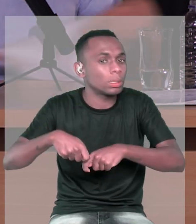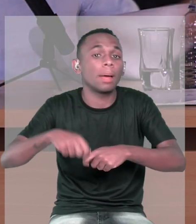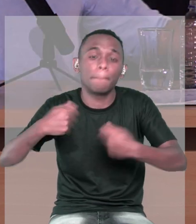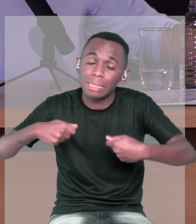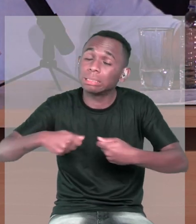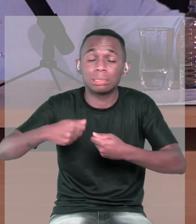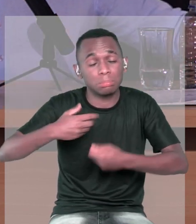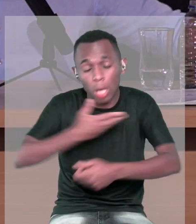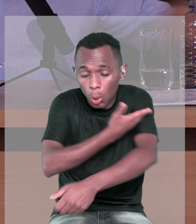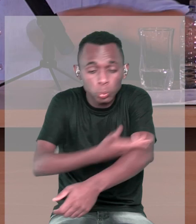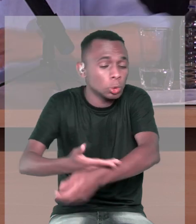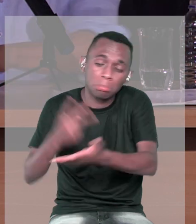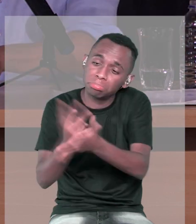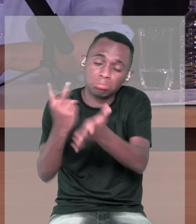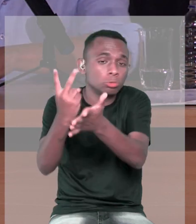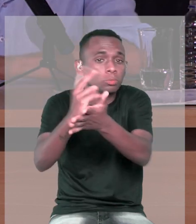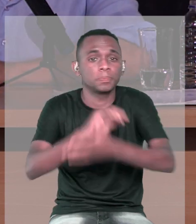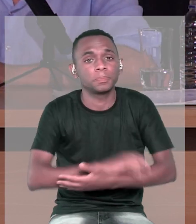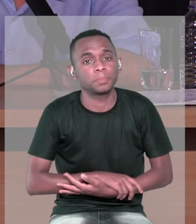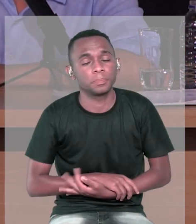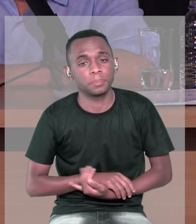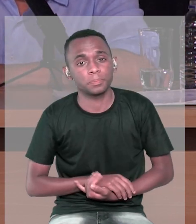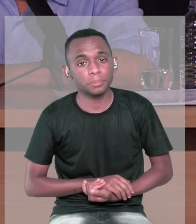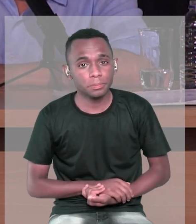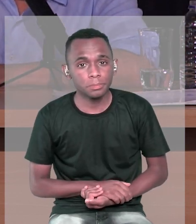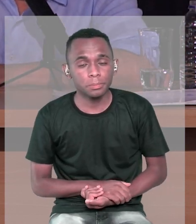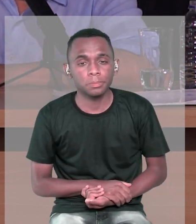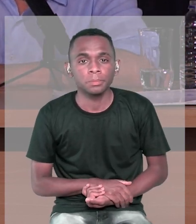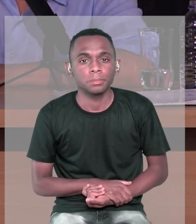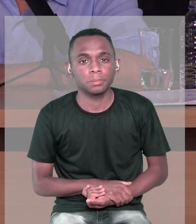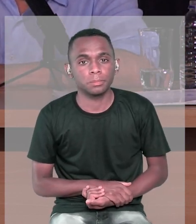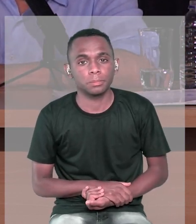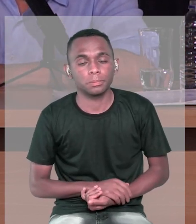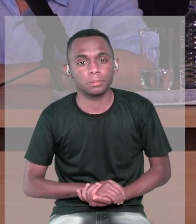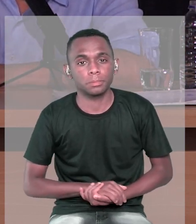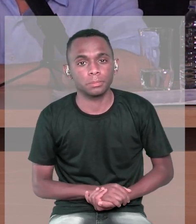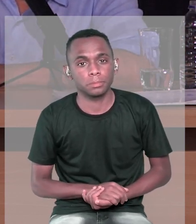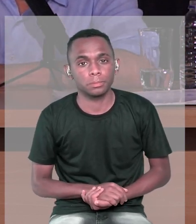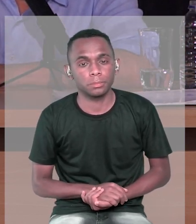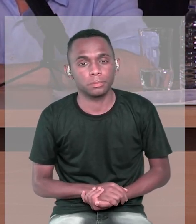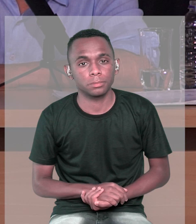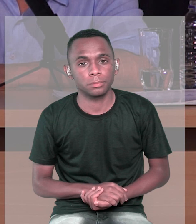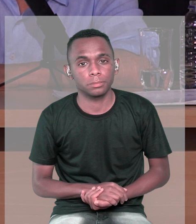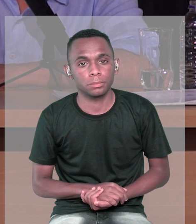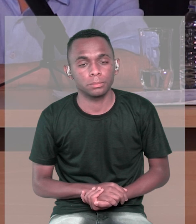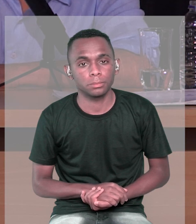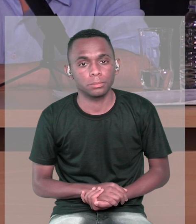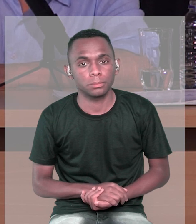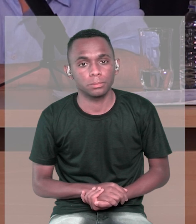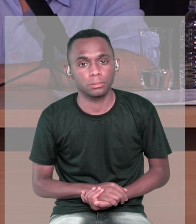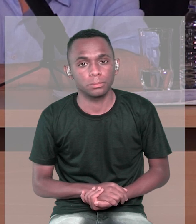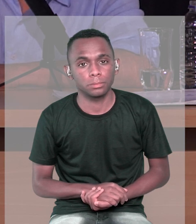ça, par exemple, ce qu'on appelle la psychanalyse, c'est l'idée qu'on pourrait s'approprier par